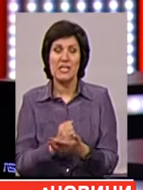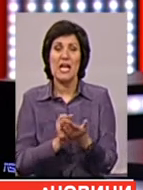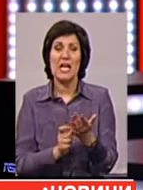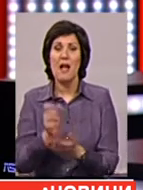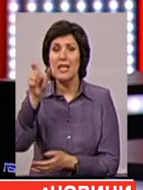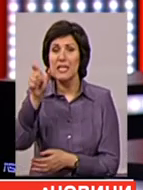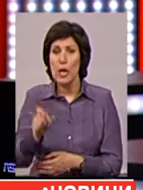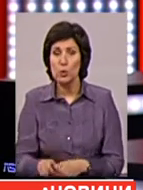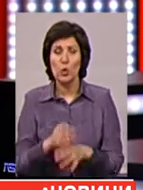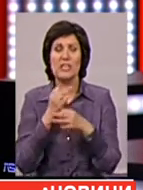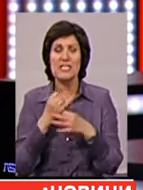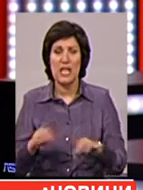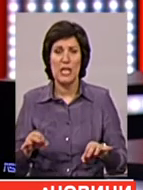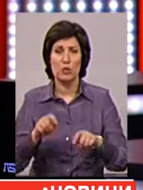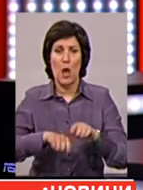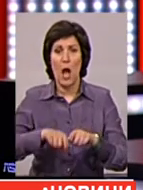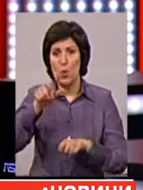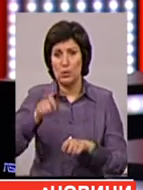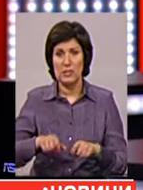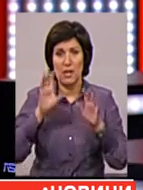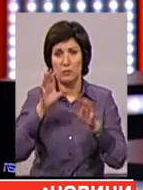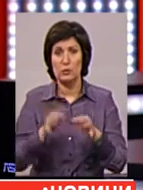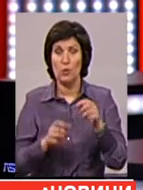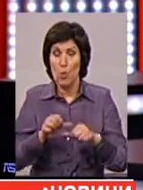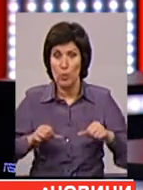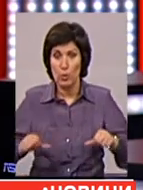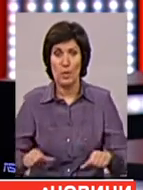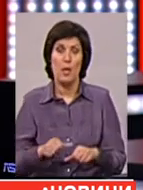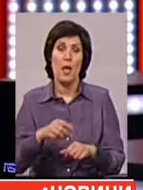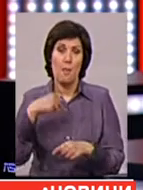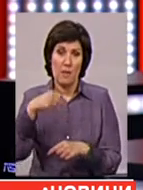аудитора Національного антикорупційного бюро. Спікер Андрій Парубій оголосив перерву до 16:00.